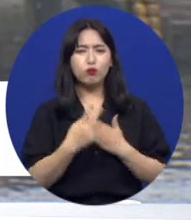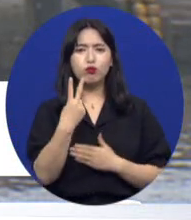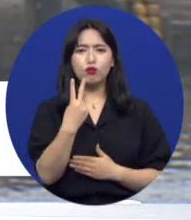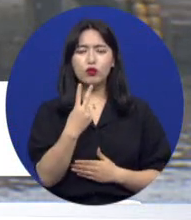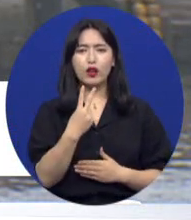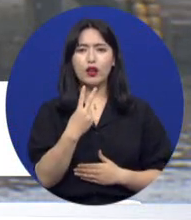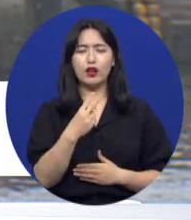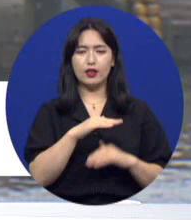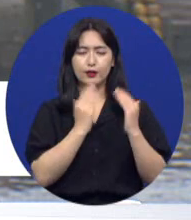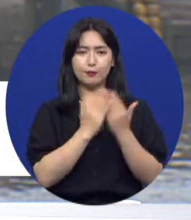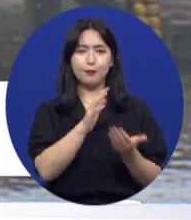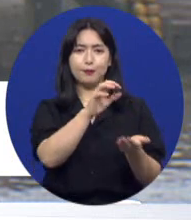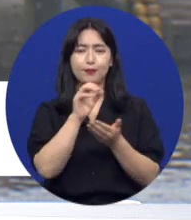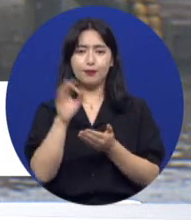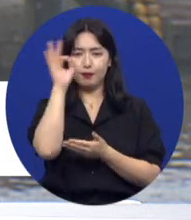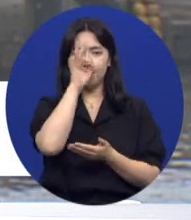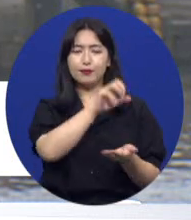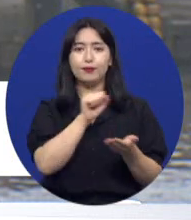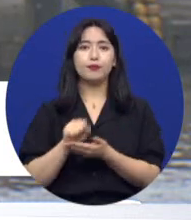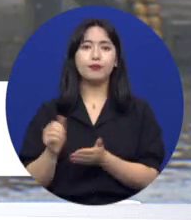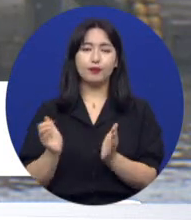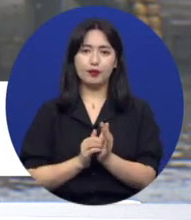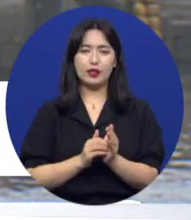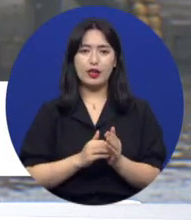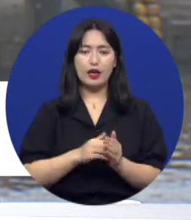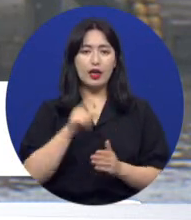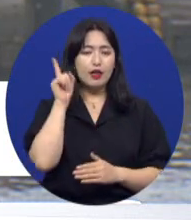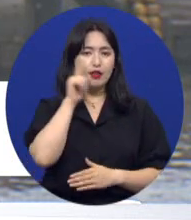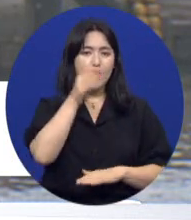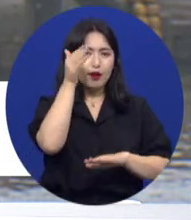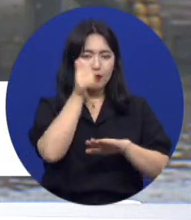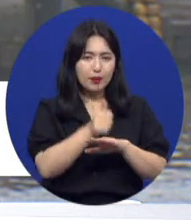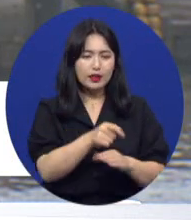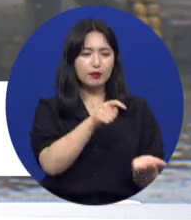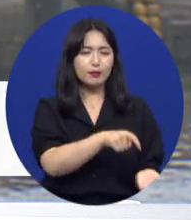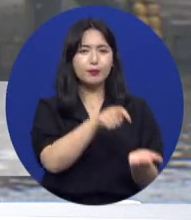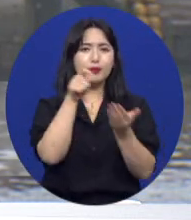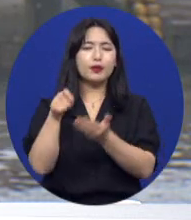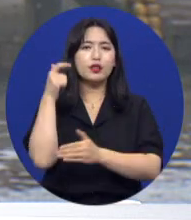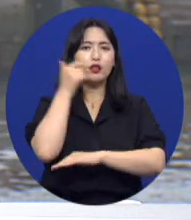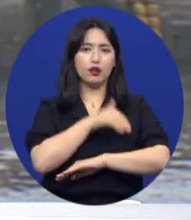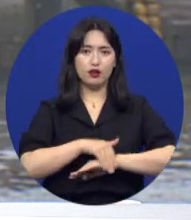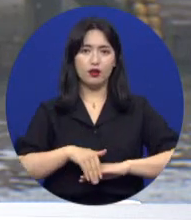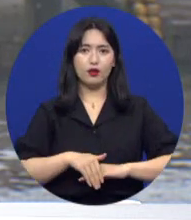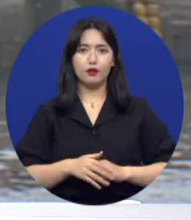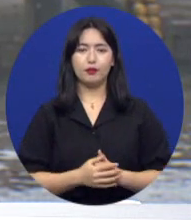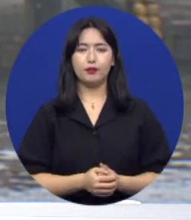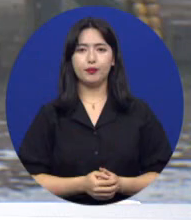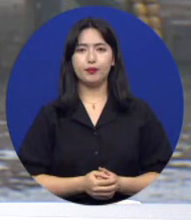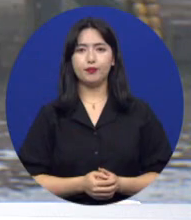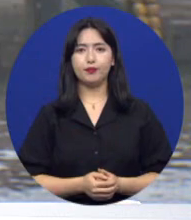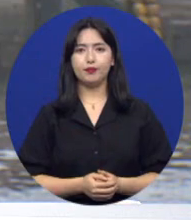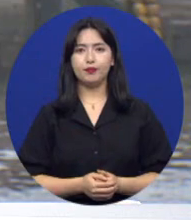됐습니다 해경은 내일 마지막 선체를 인양 할 계획입니다 이 따끔 기자입니다